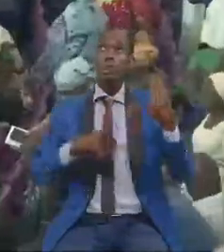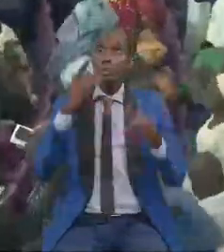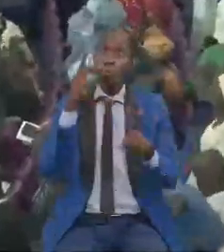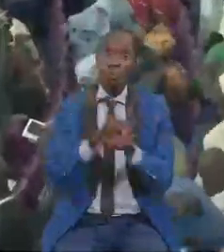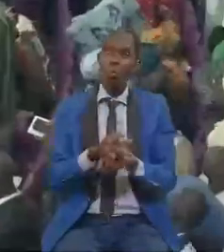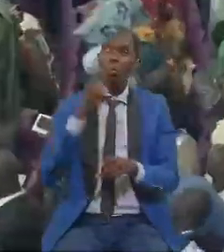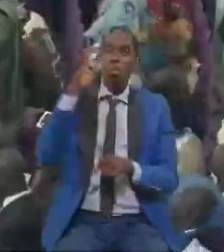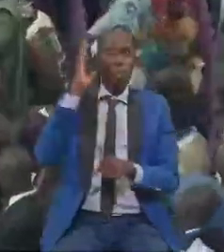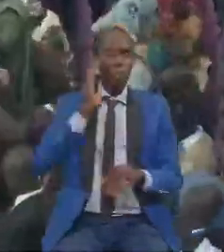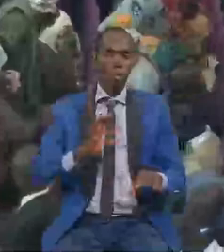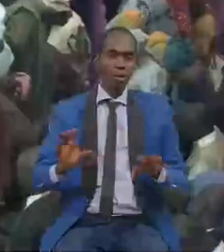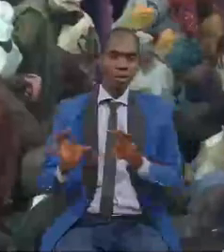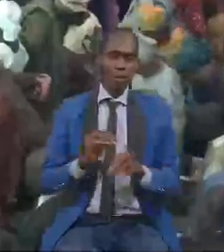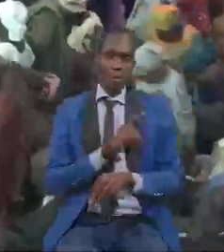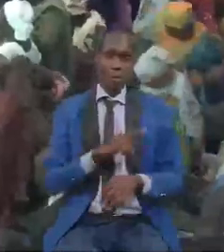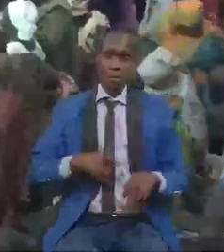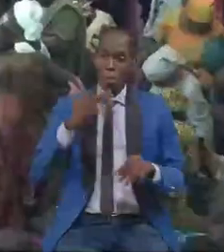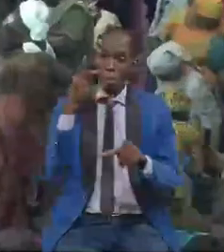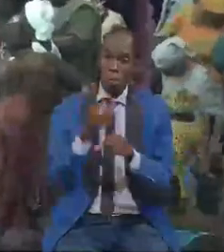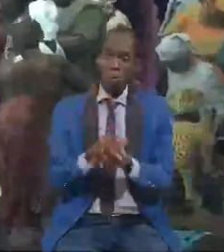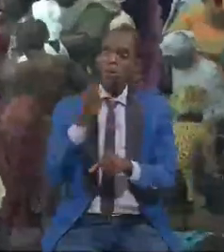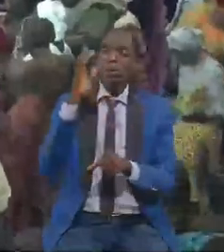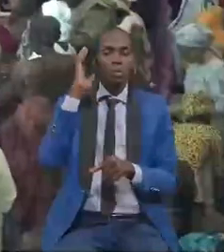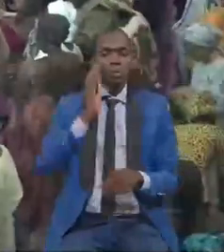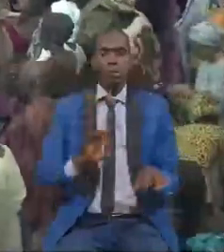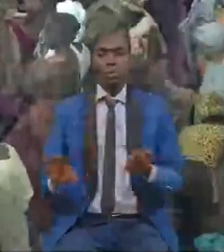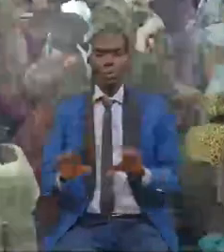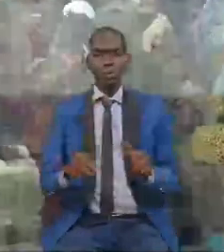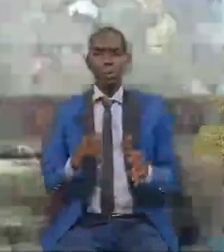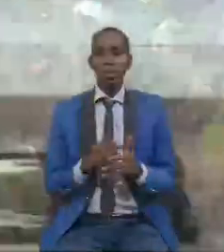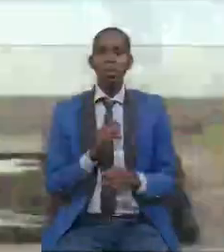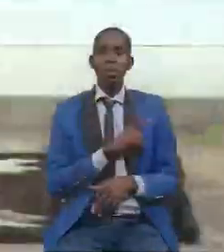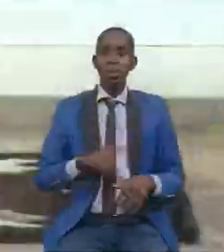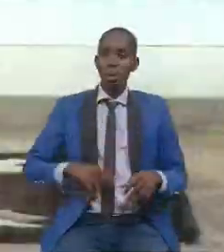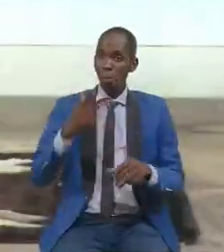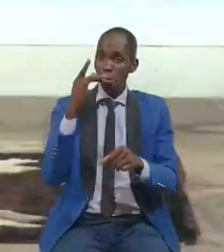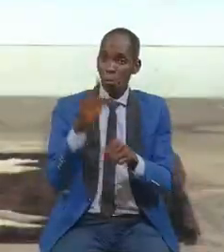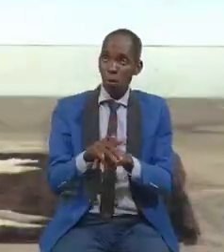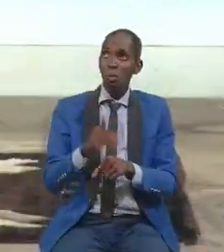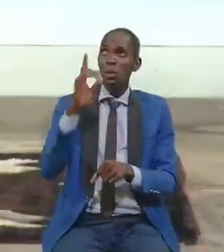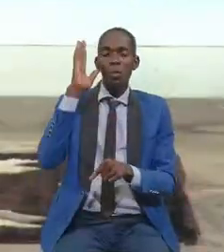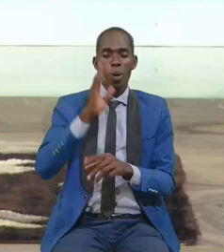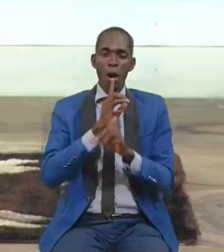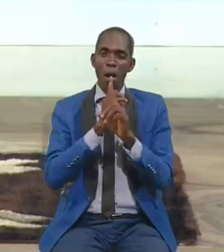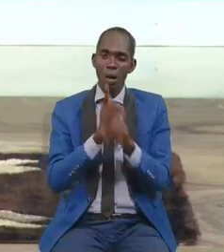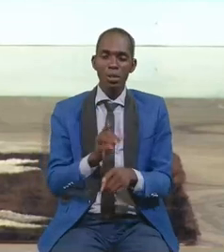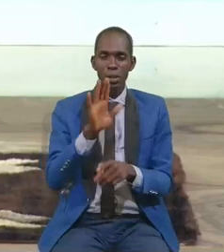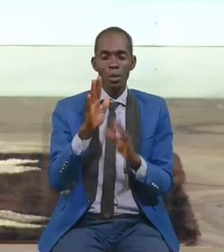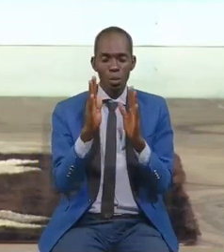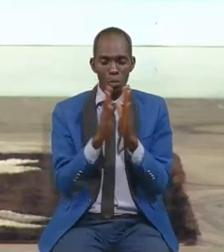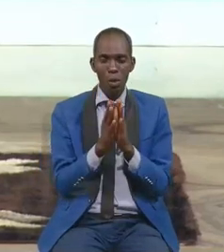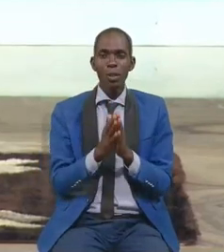Le Seigneur a promis, le Seigneur va accomplir. Le Seigneur a promis, il va vous exaucer.